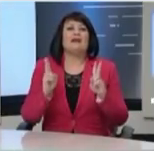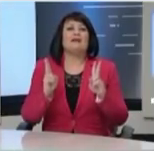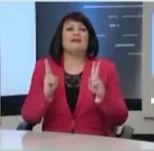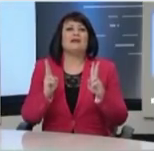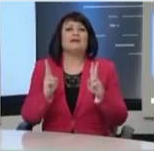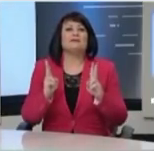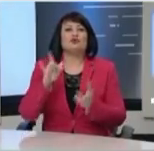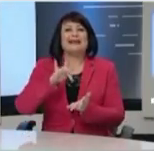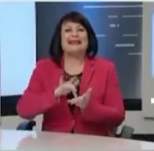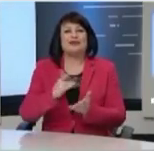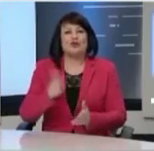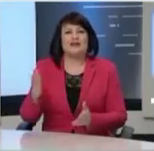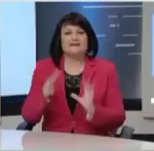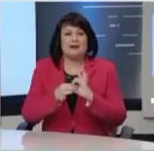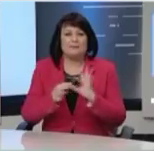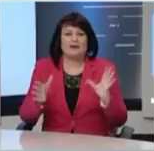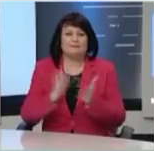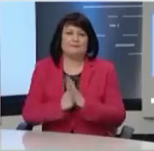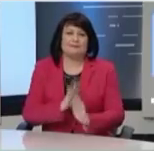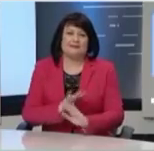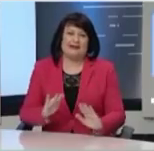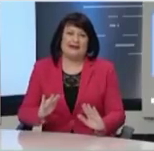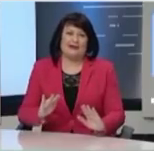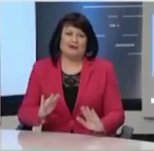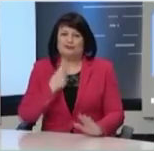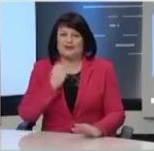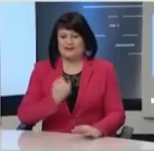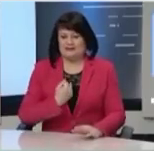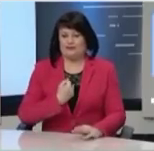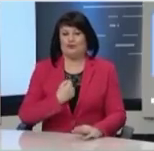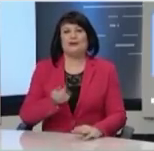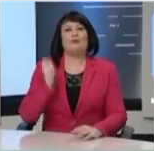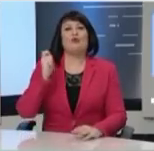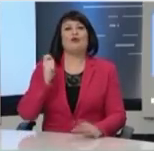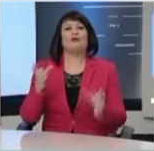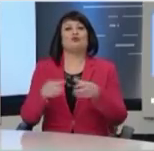και κεντροδεξιά, όπου ήταν η ταυτότητά σας το προηγούμενο διάστημα.